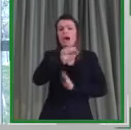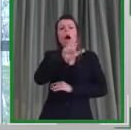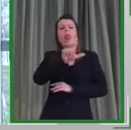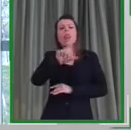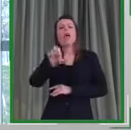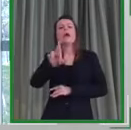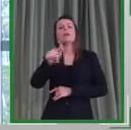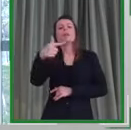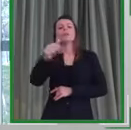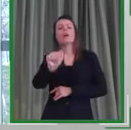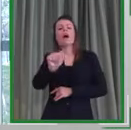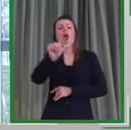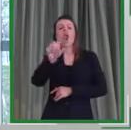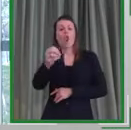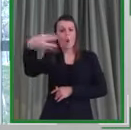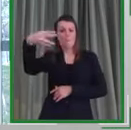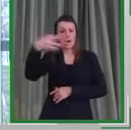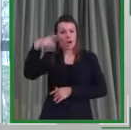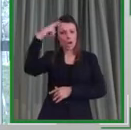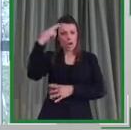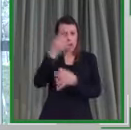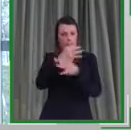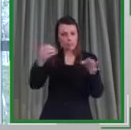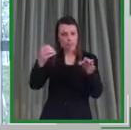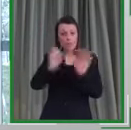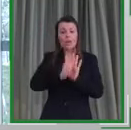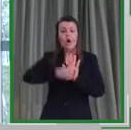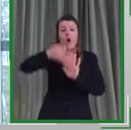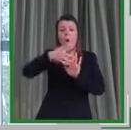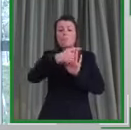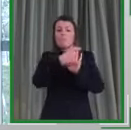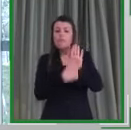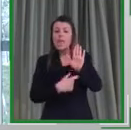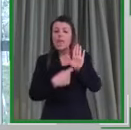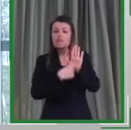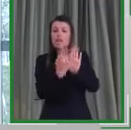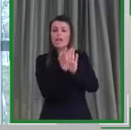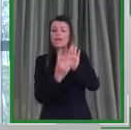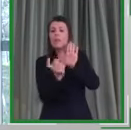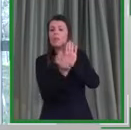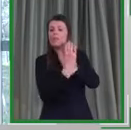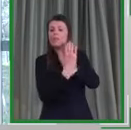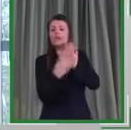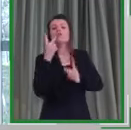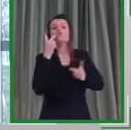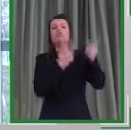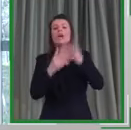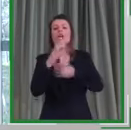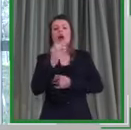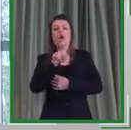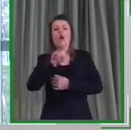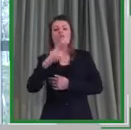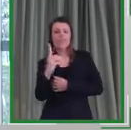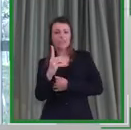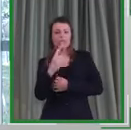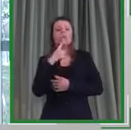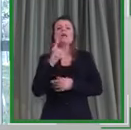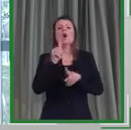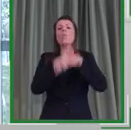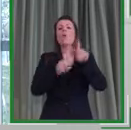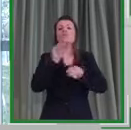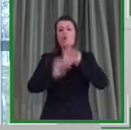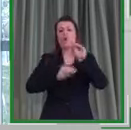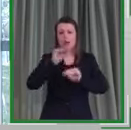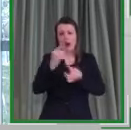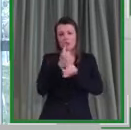nella home page bisogna tappare su cerca covic e compilare il questionario chi